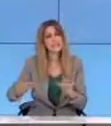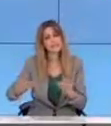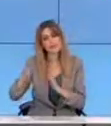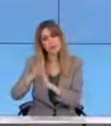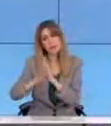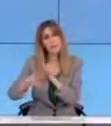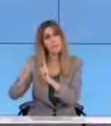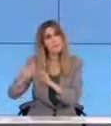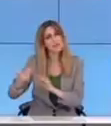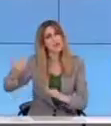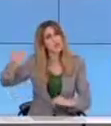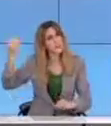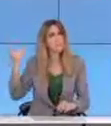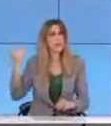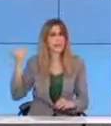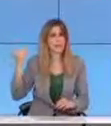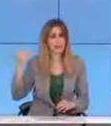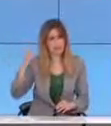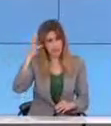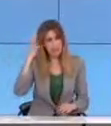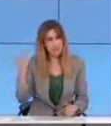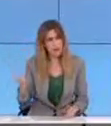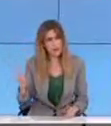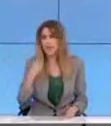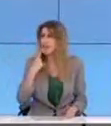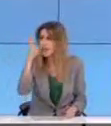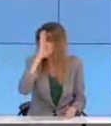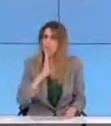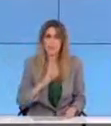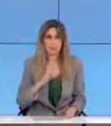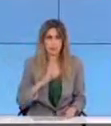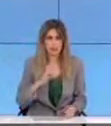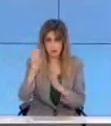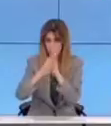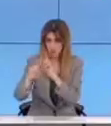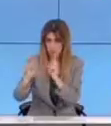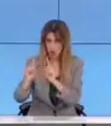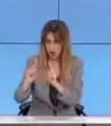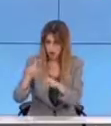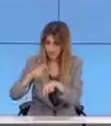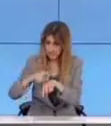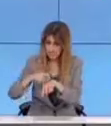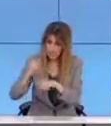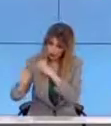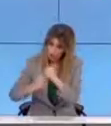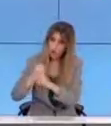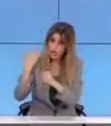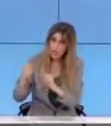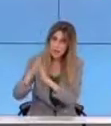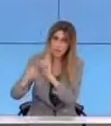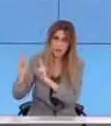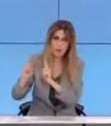τα μνημόνια δεν είχαμε μέτρα ελάφρυνσης, αλλά μόνο μέτρα επιβάρυνσης, έχουν την εξής ποιοτική διαφορά. Όλες οι